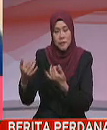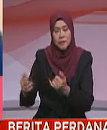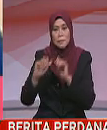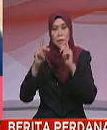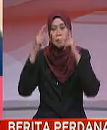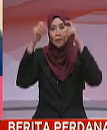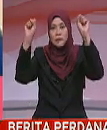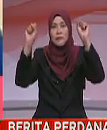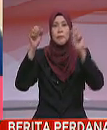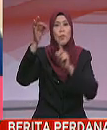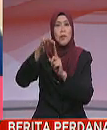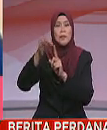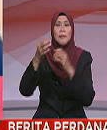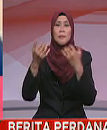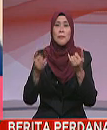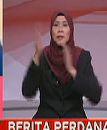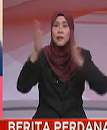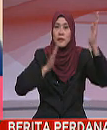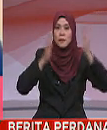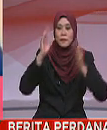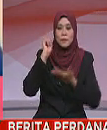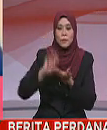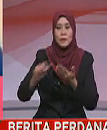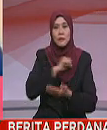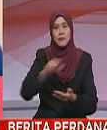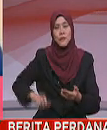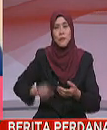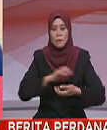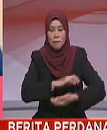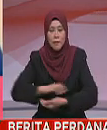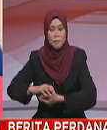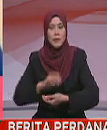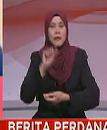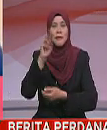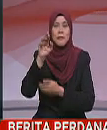Persatuan Bola Jaring Malaysia Alwiyah Talib dan Setiausaha Agung Kesatuan Rugby Malaysia